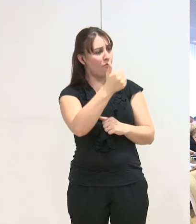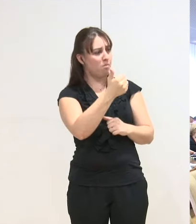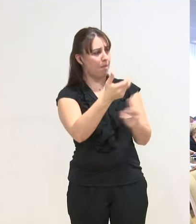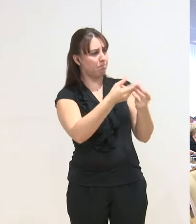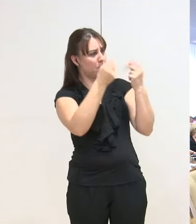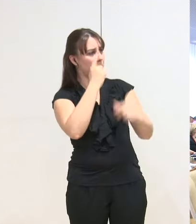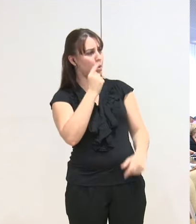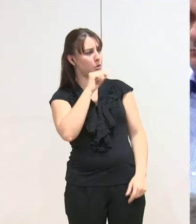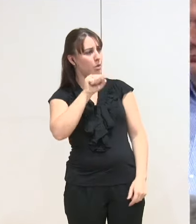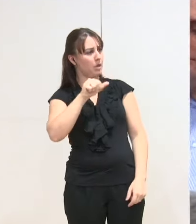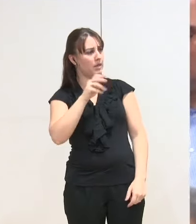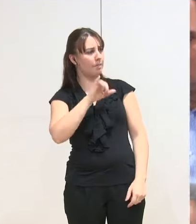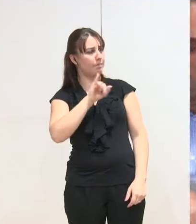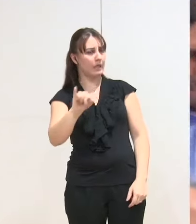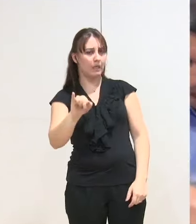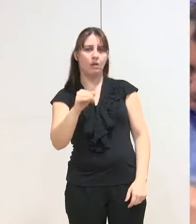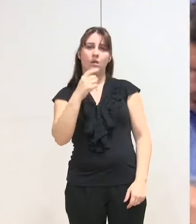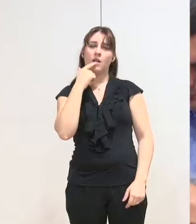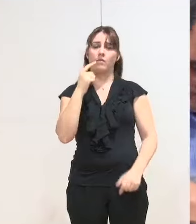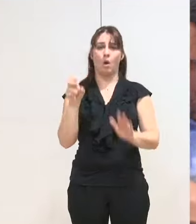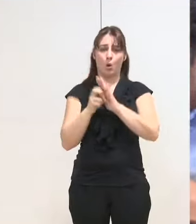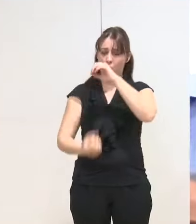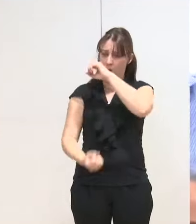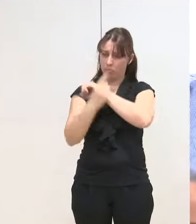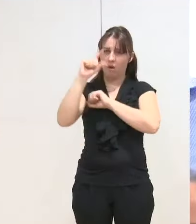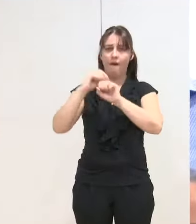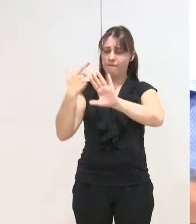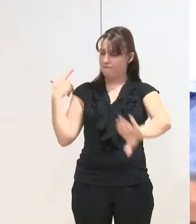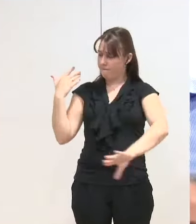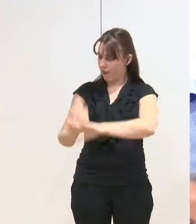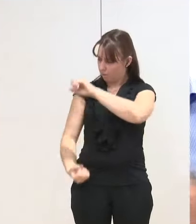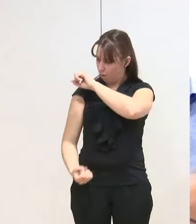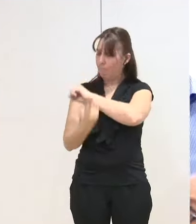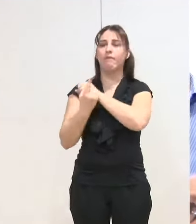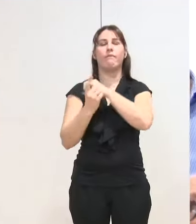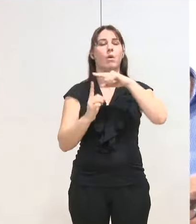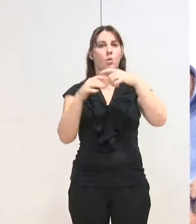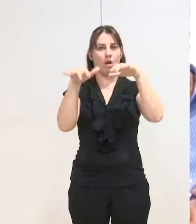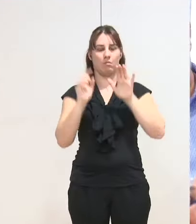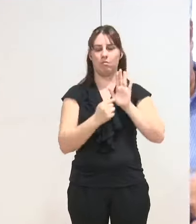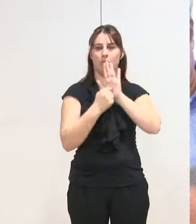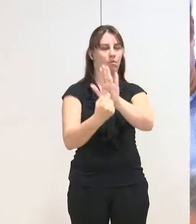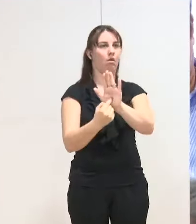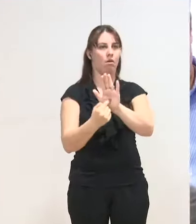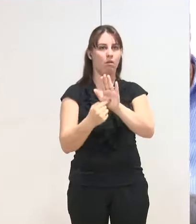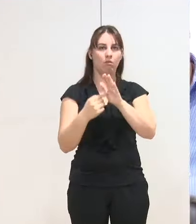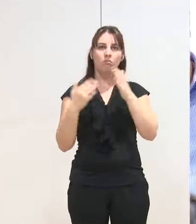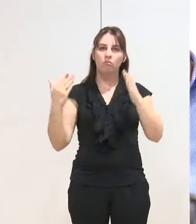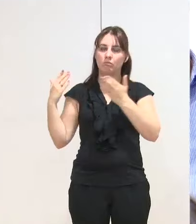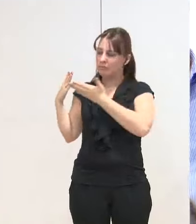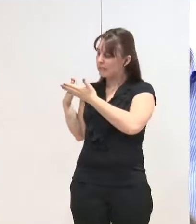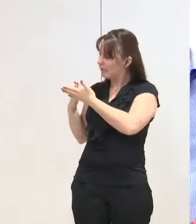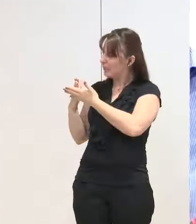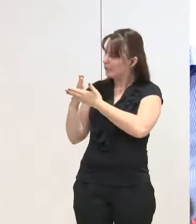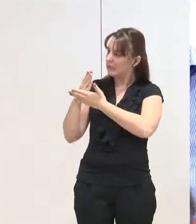administratif a une particularité que l'on n'a pas connu à Grenoble depuis 20 ans il retrace l'exécution d'un